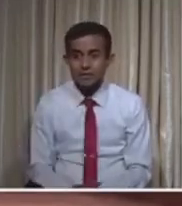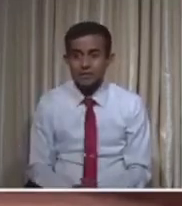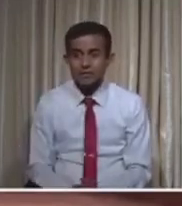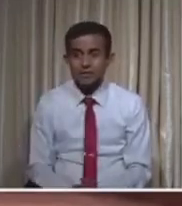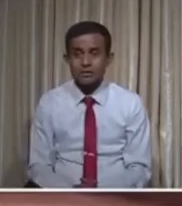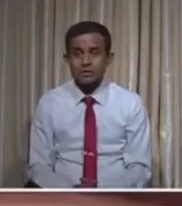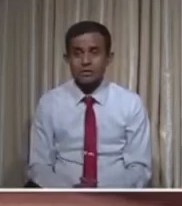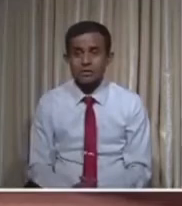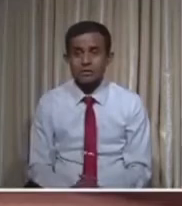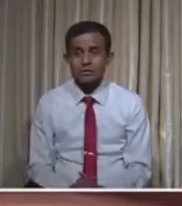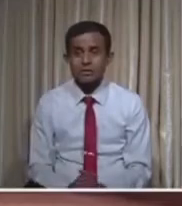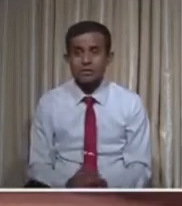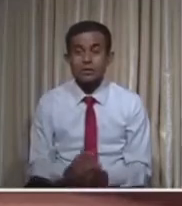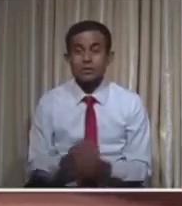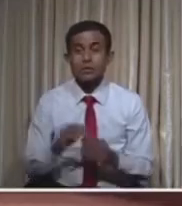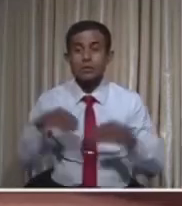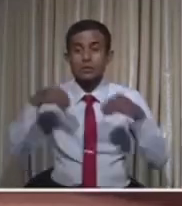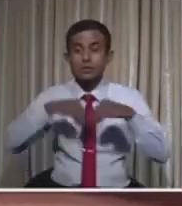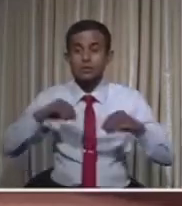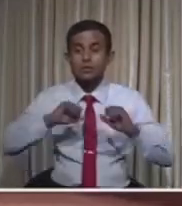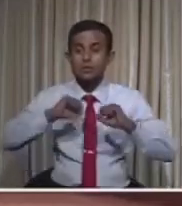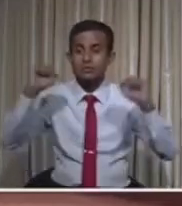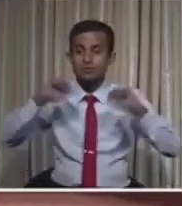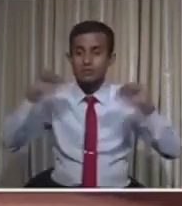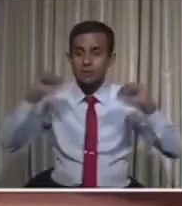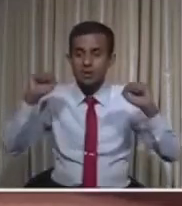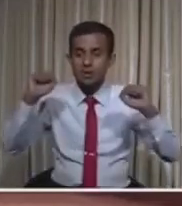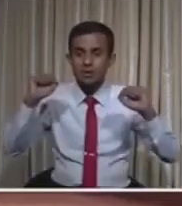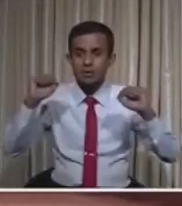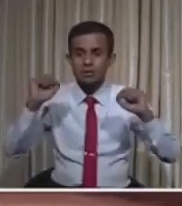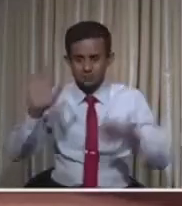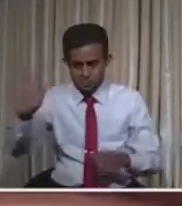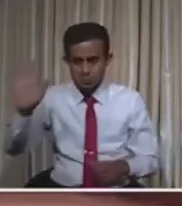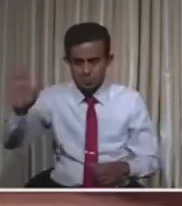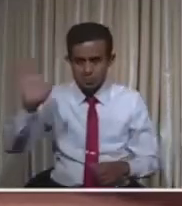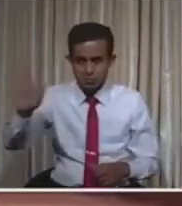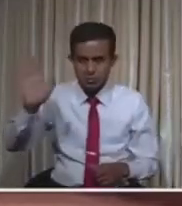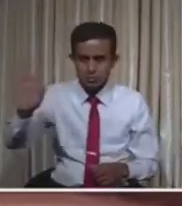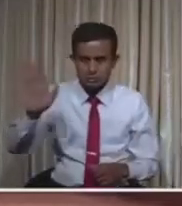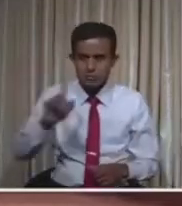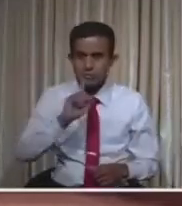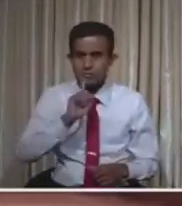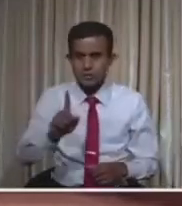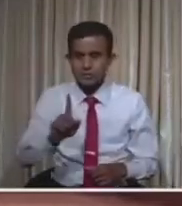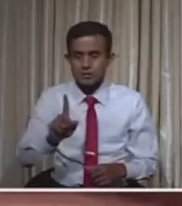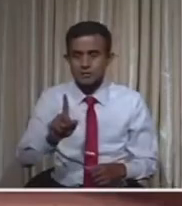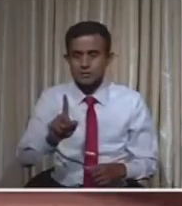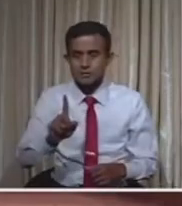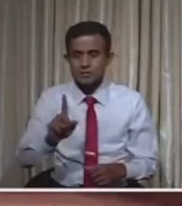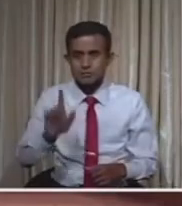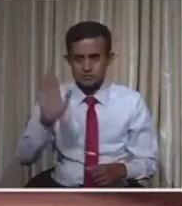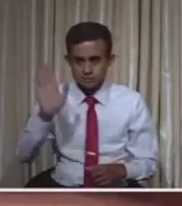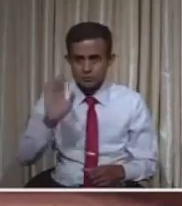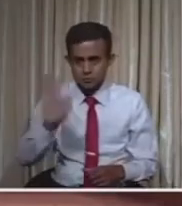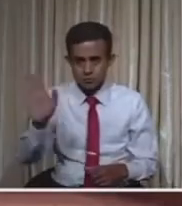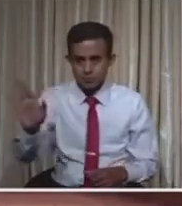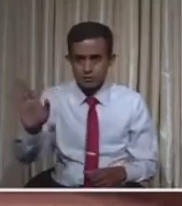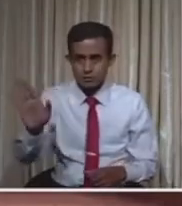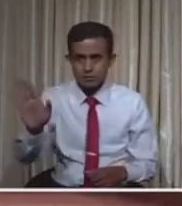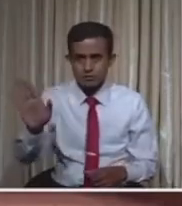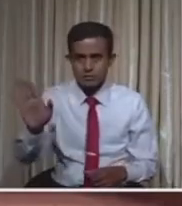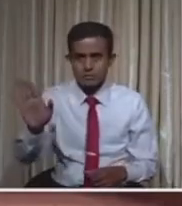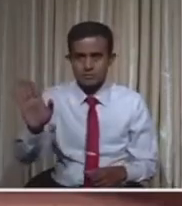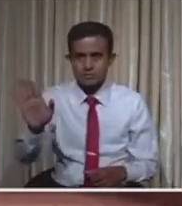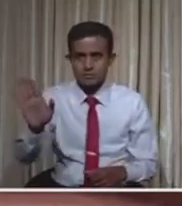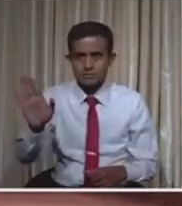ගොවි පෙළ පාලි ලෑස්ති කරලා ඒවා පොඩ්ඩයින්ද මම කියන කන්නේ නෑ නෑ පොඩ්ඩයින්ද